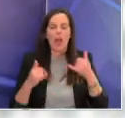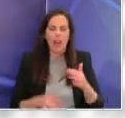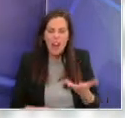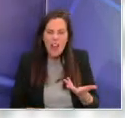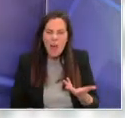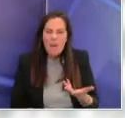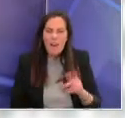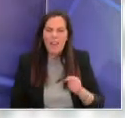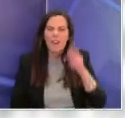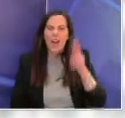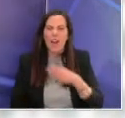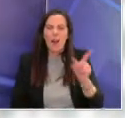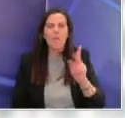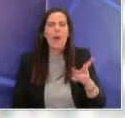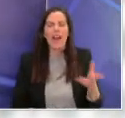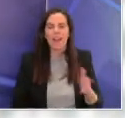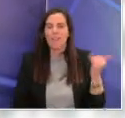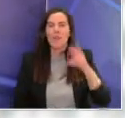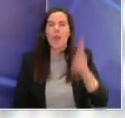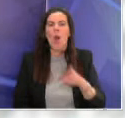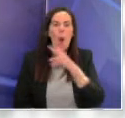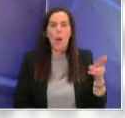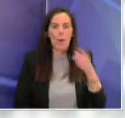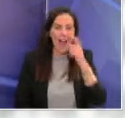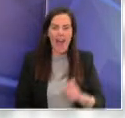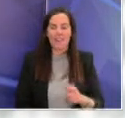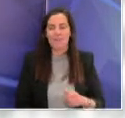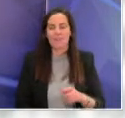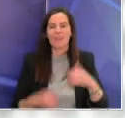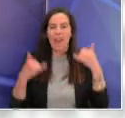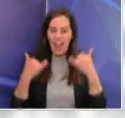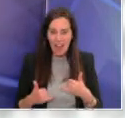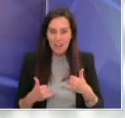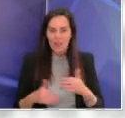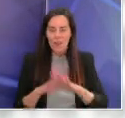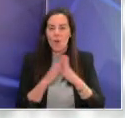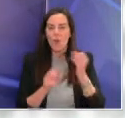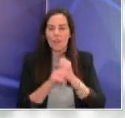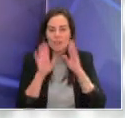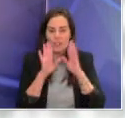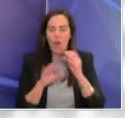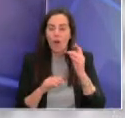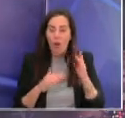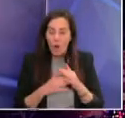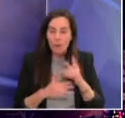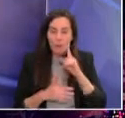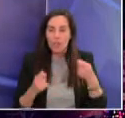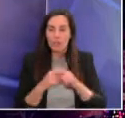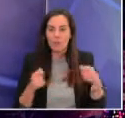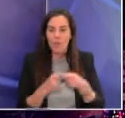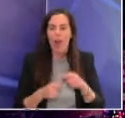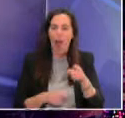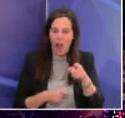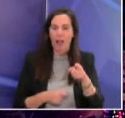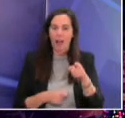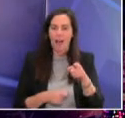רומא? אבל למה לא בגדד? די כבר עם הרומא הזאת, אוקיי. כאילו עכשיו, כל עובדי פייסבוק עוברים על מי שיתף ומי לא, והם גילו,